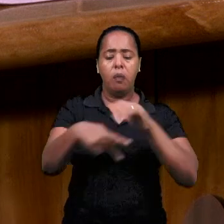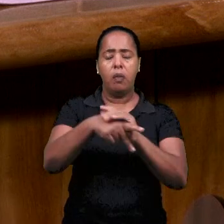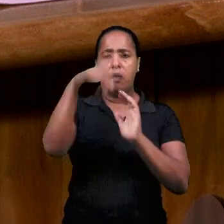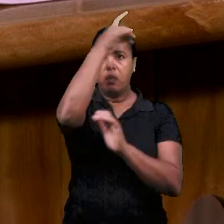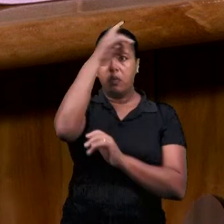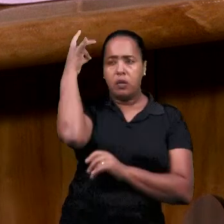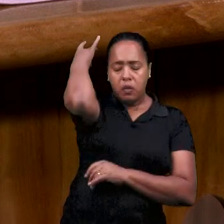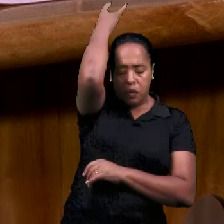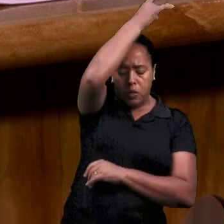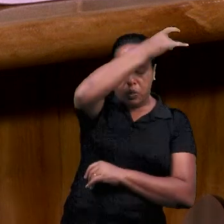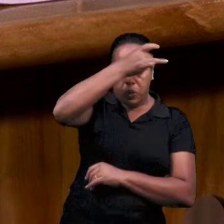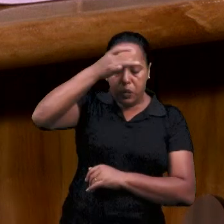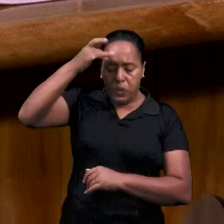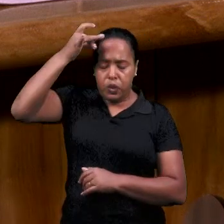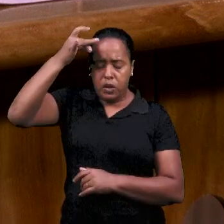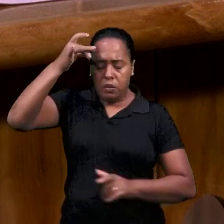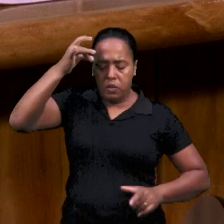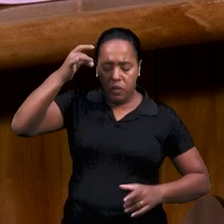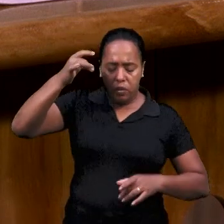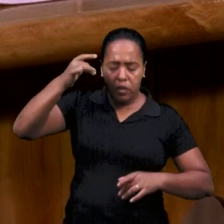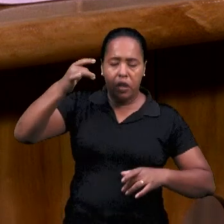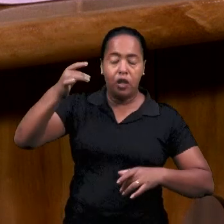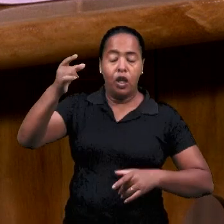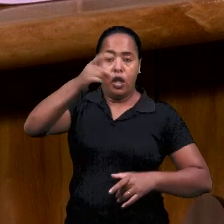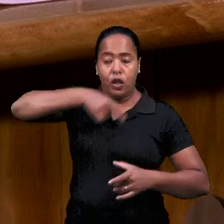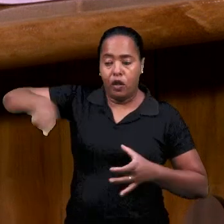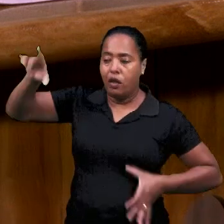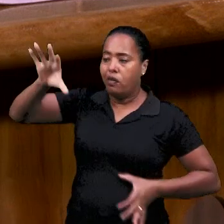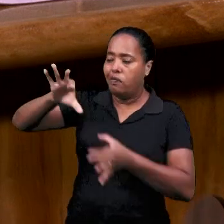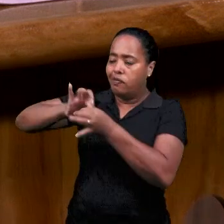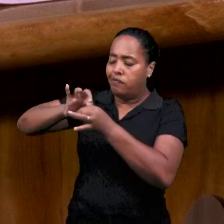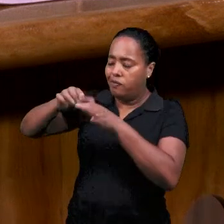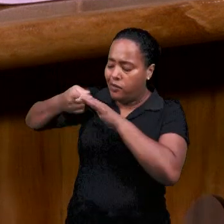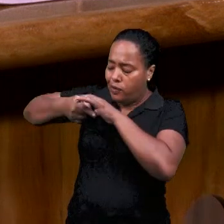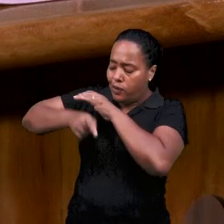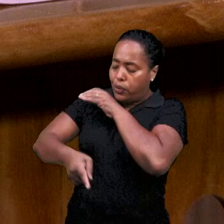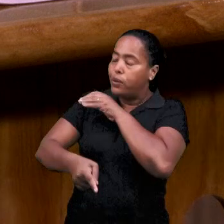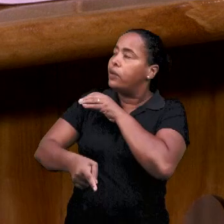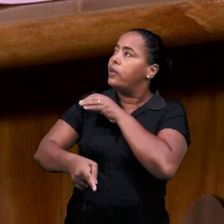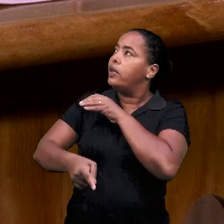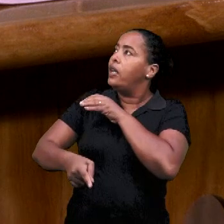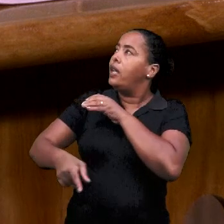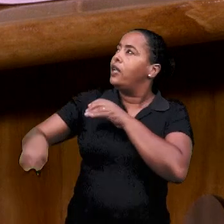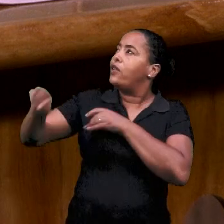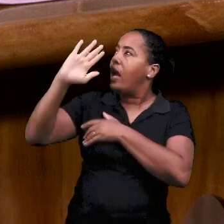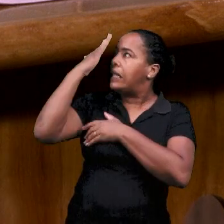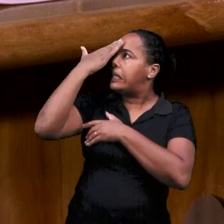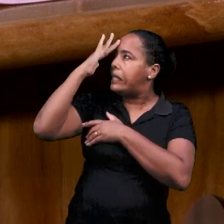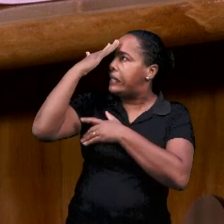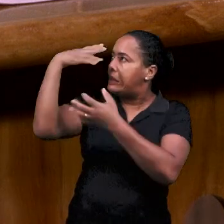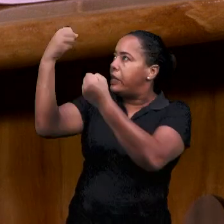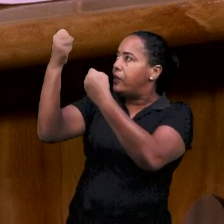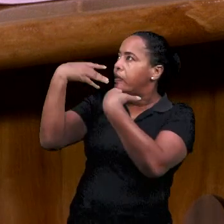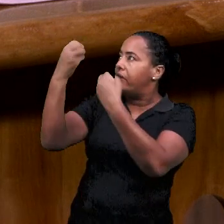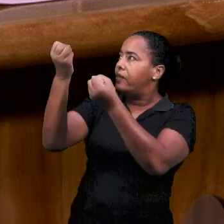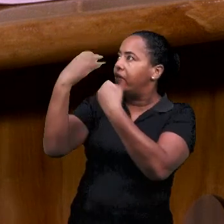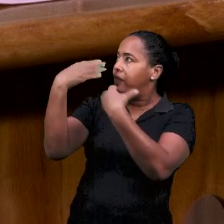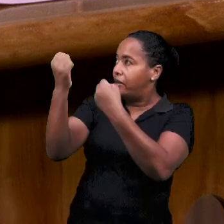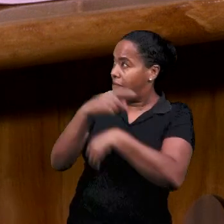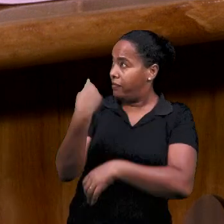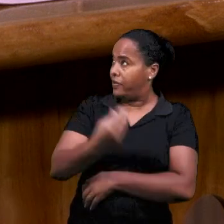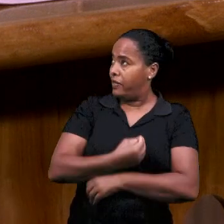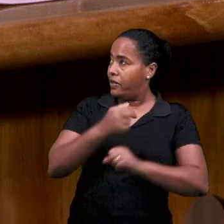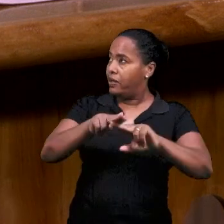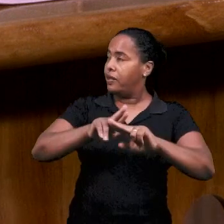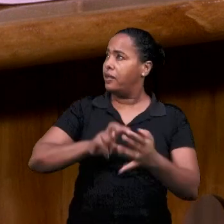et l'opération de ton esprit, la condition d'être en profonde communion avec toi. Et ainsi, Seigneur, retrouver ton enseignement